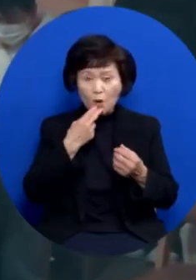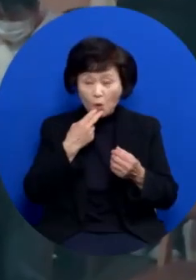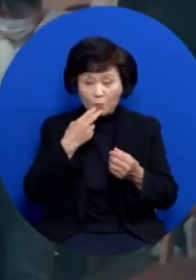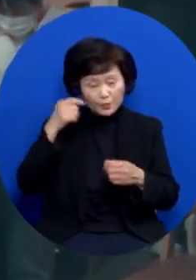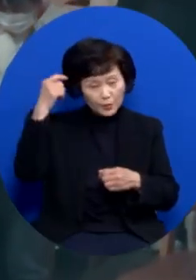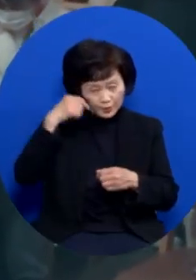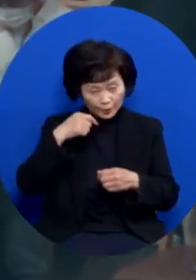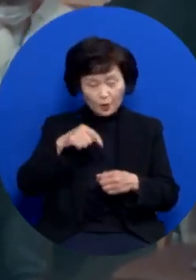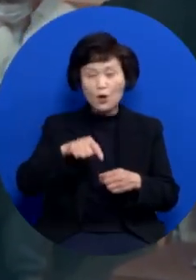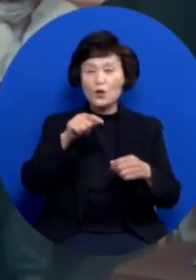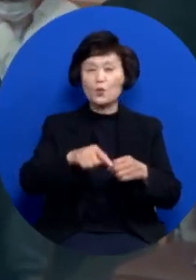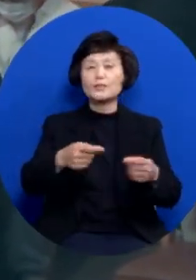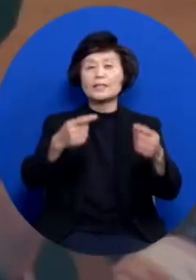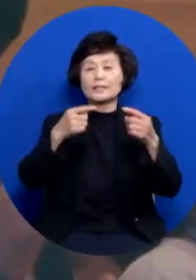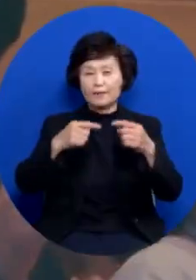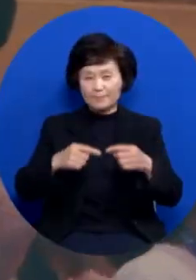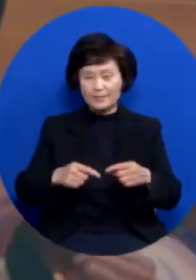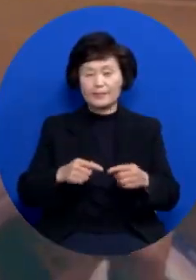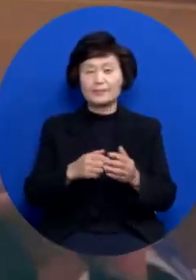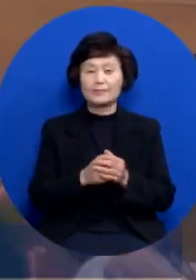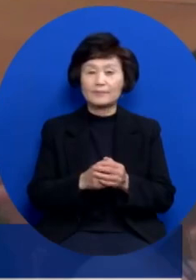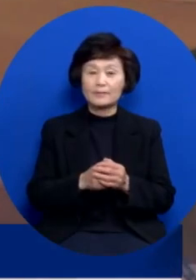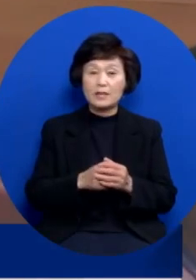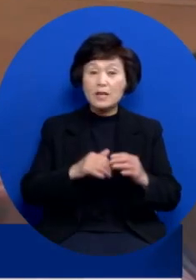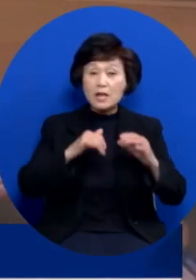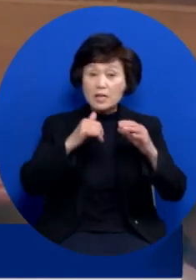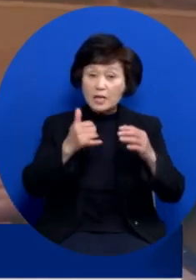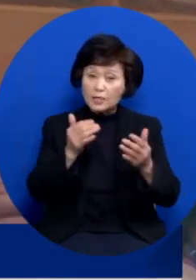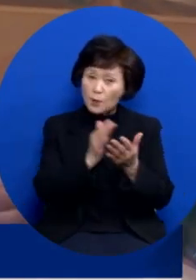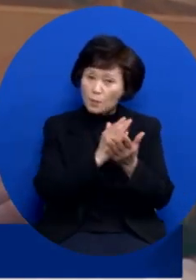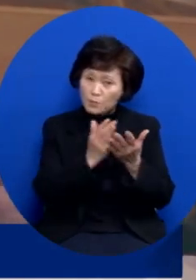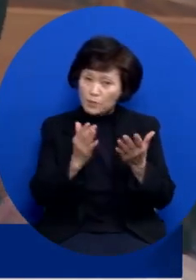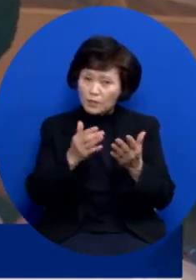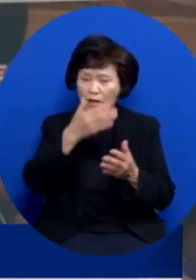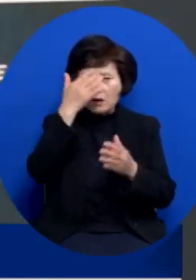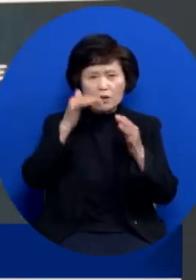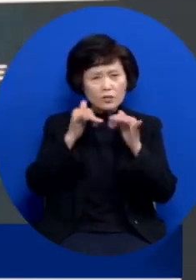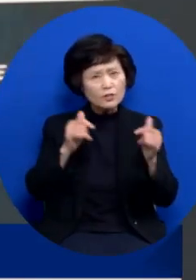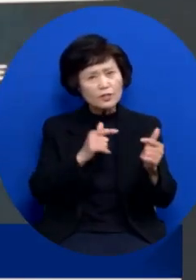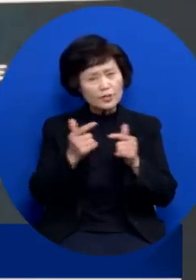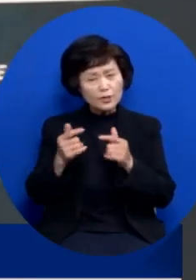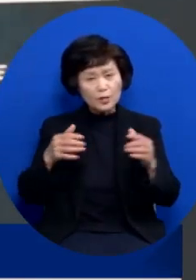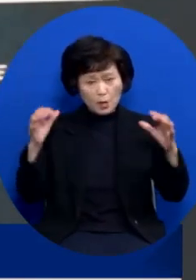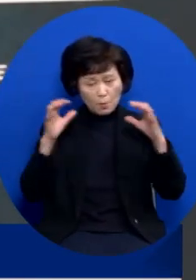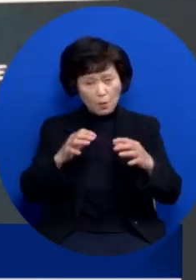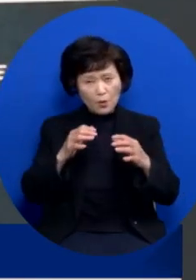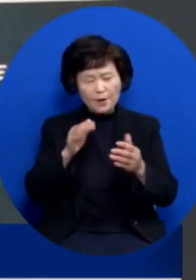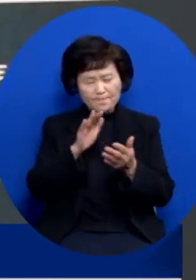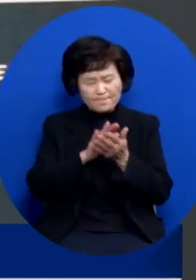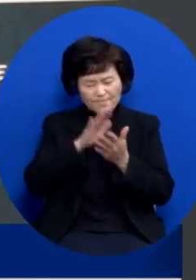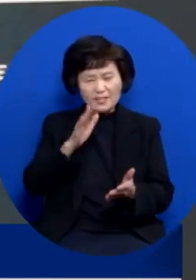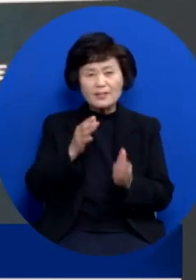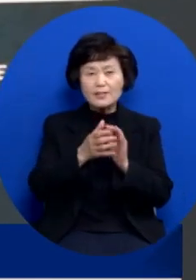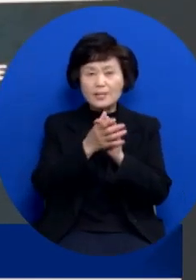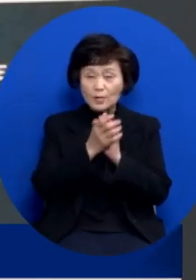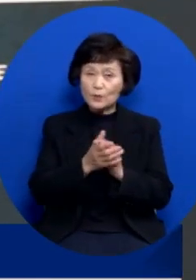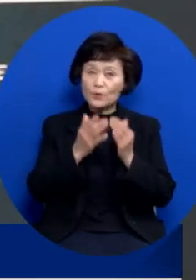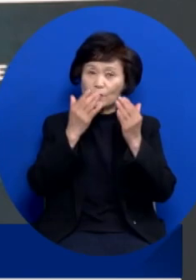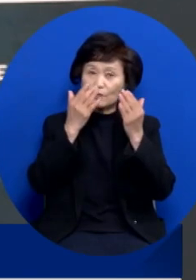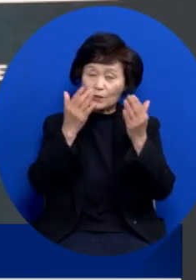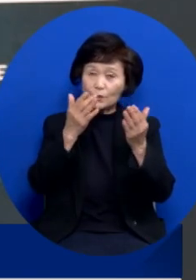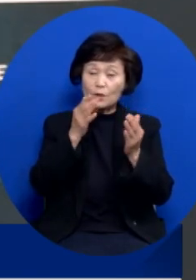성령 충만함을 경험했습니다. 세상과 분별돼서 청년들이 이렇게 모여서 뜨겁게 기도하고